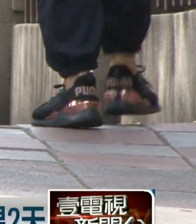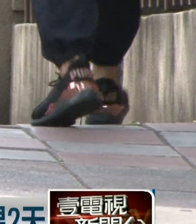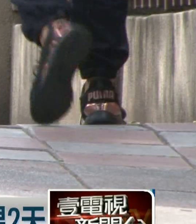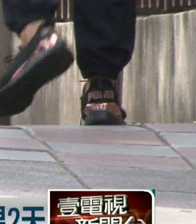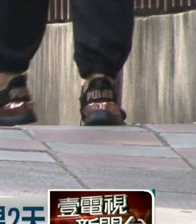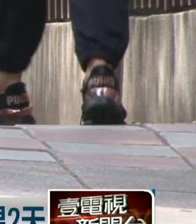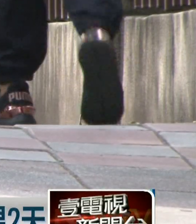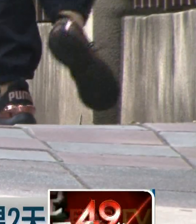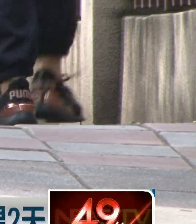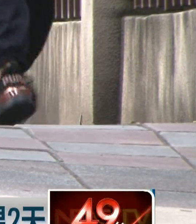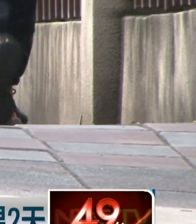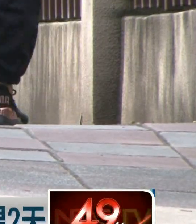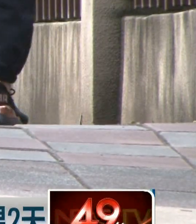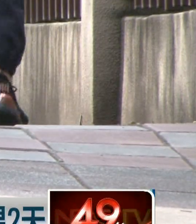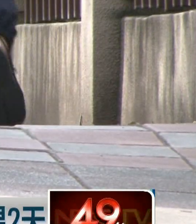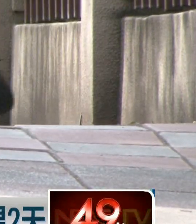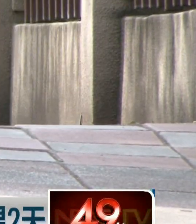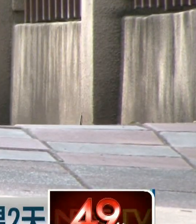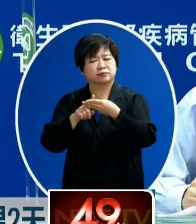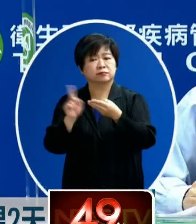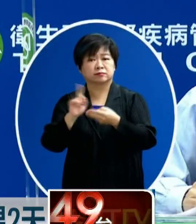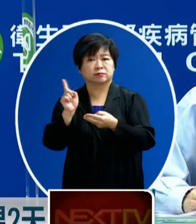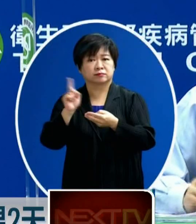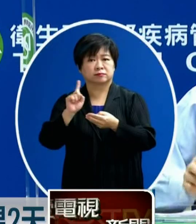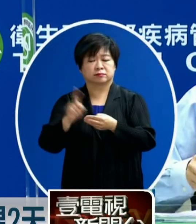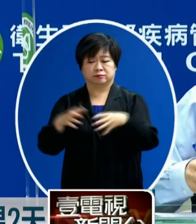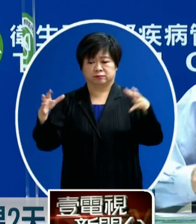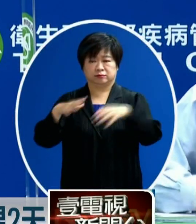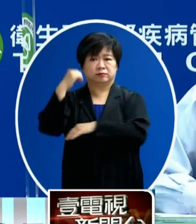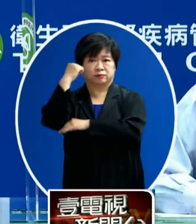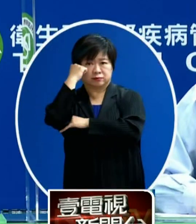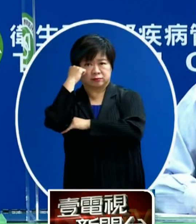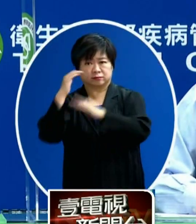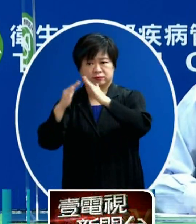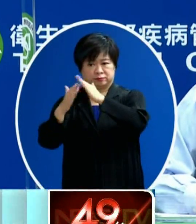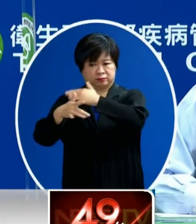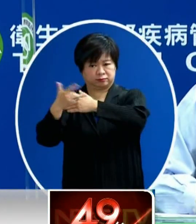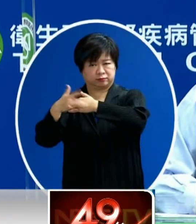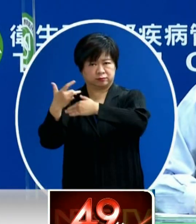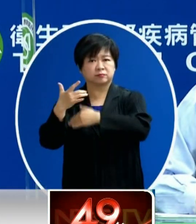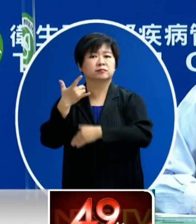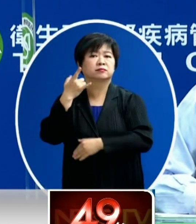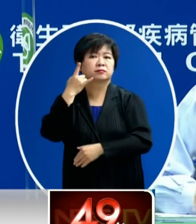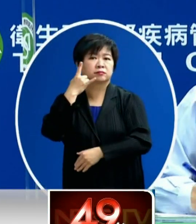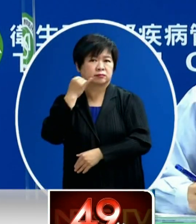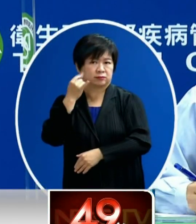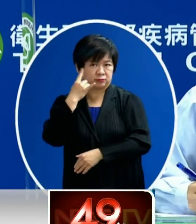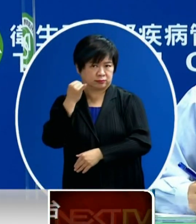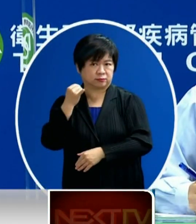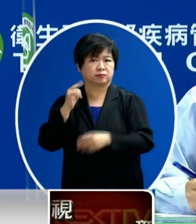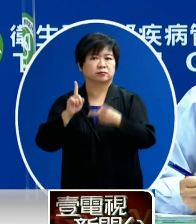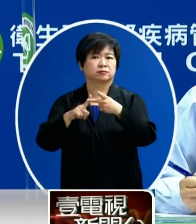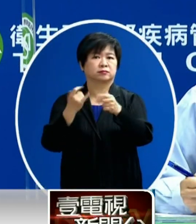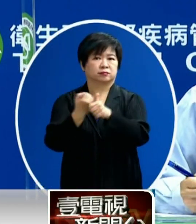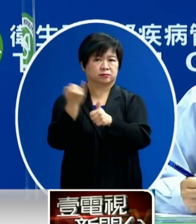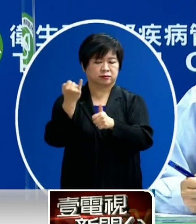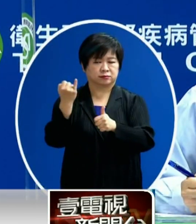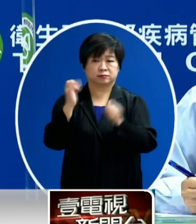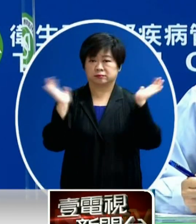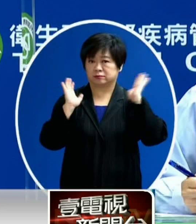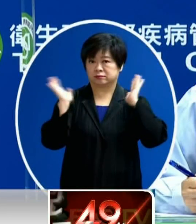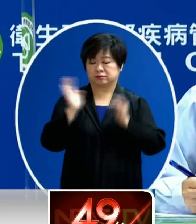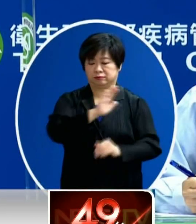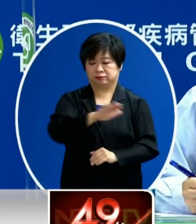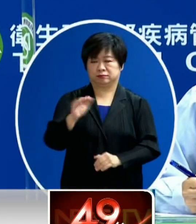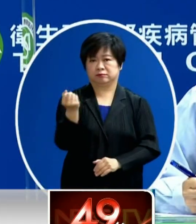自主管理期间有接送孩子上学。 同住的家人哈，有妈妈、太太、